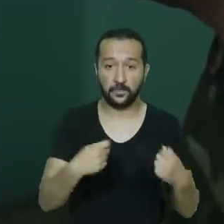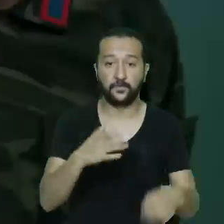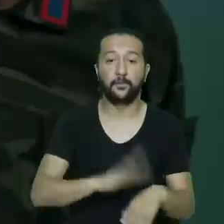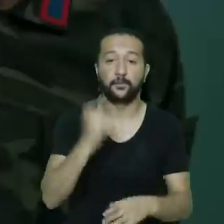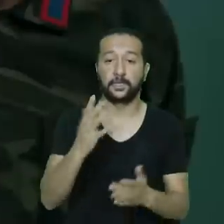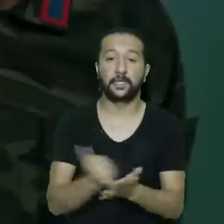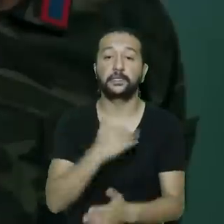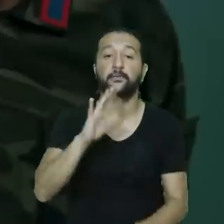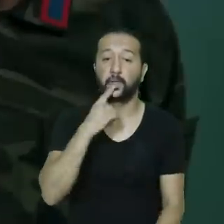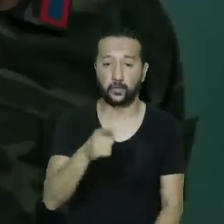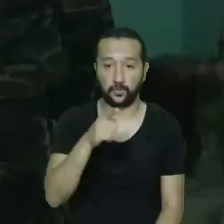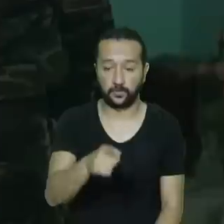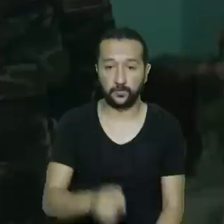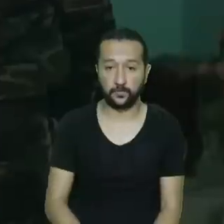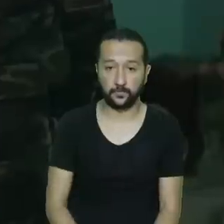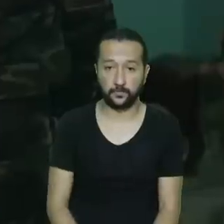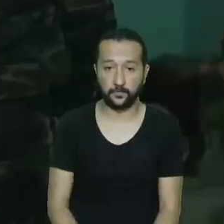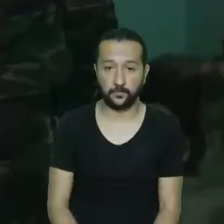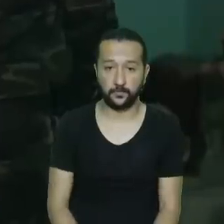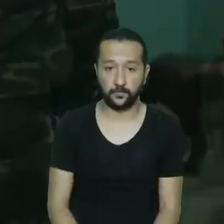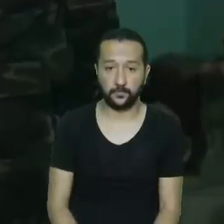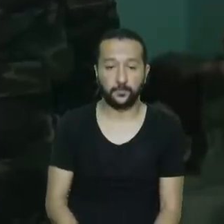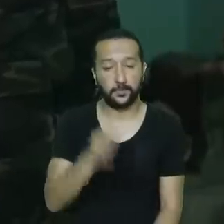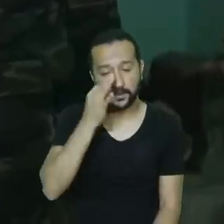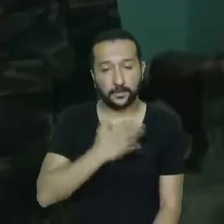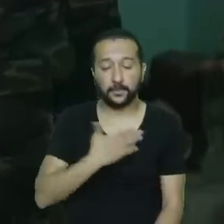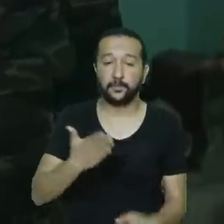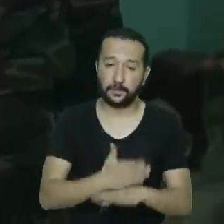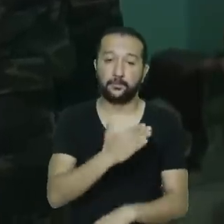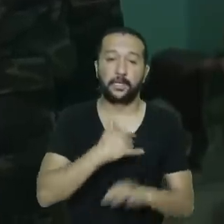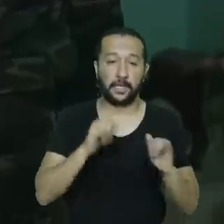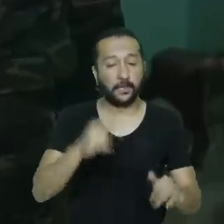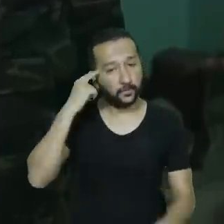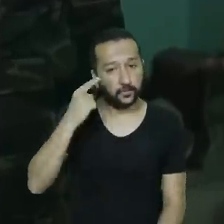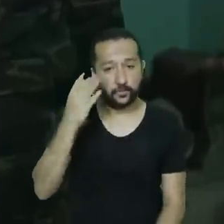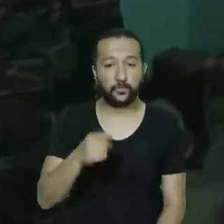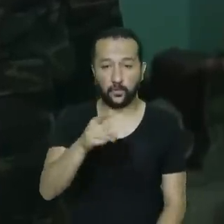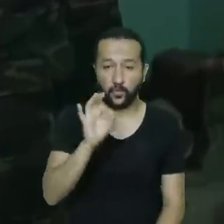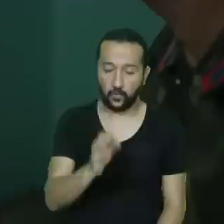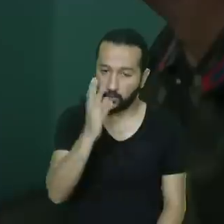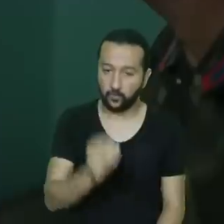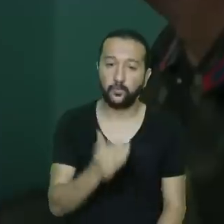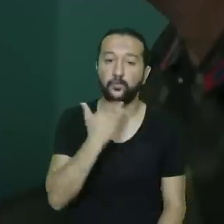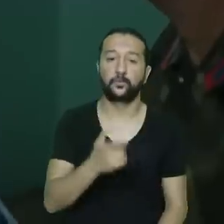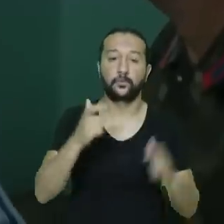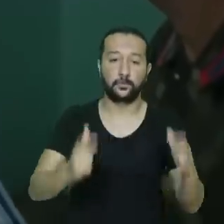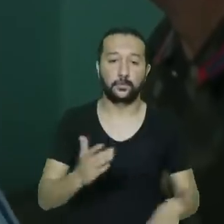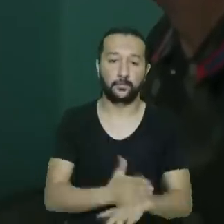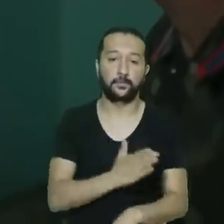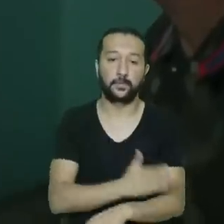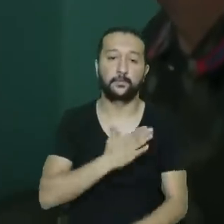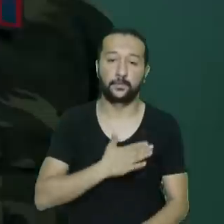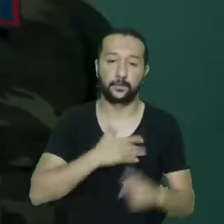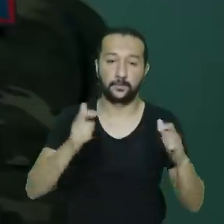etme, bir şey kazanamıyorsun diyorsun. Komutan başsalladı. Canım zaten ben de öyle düşündüydüm. Oğlum öyle şey, burası benim